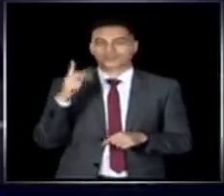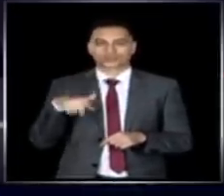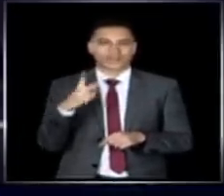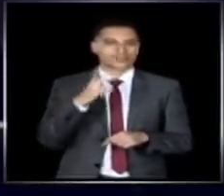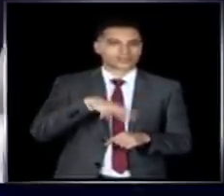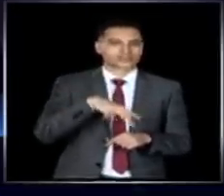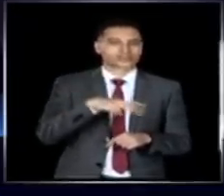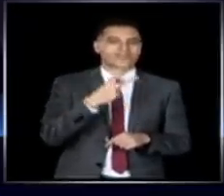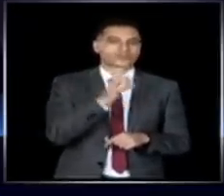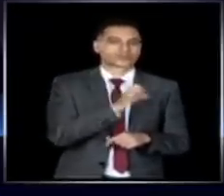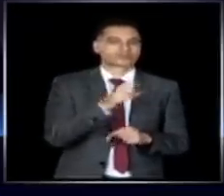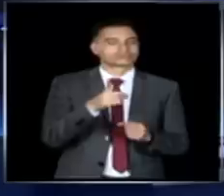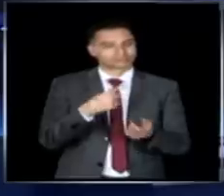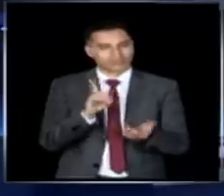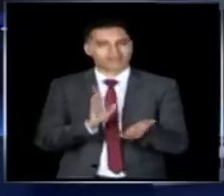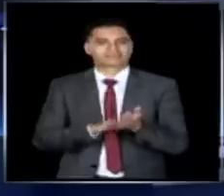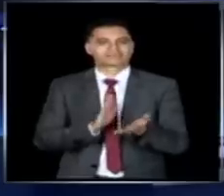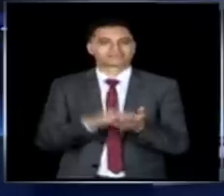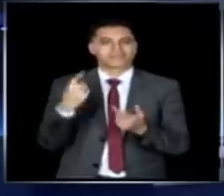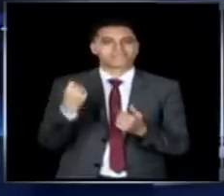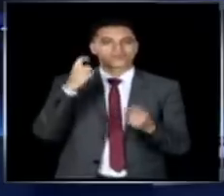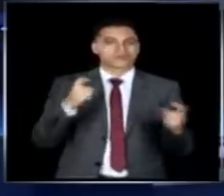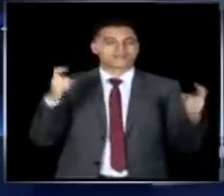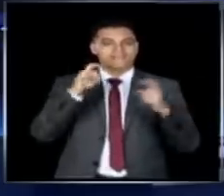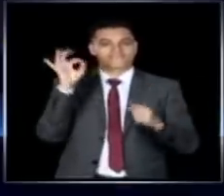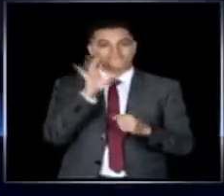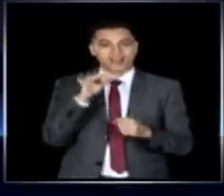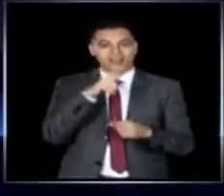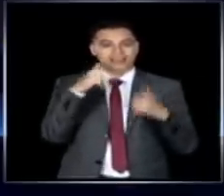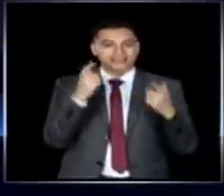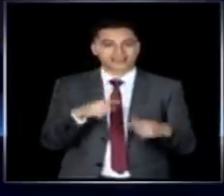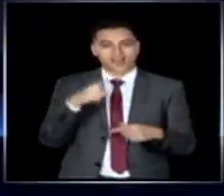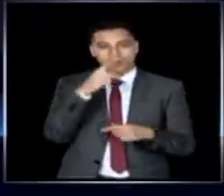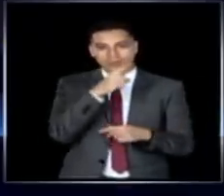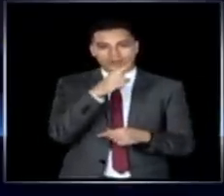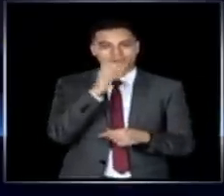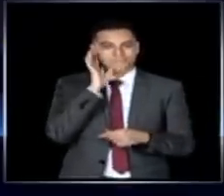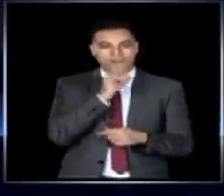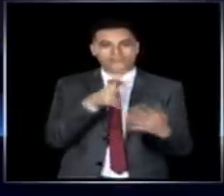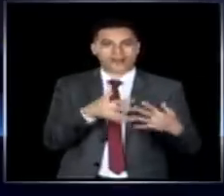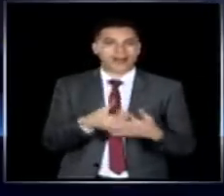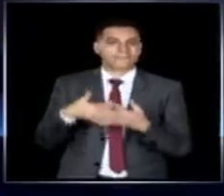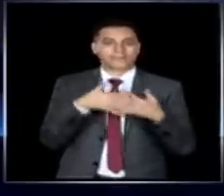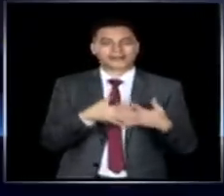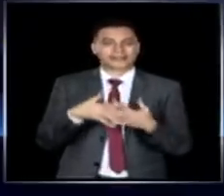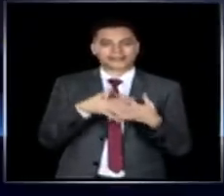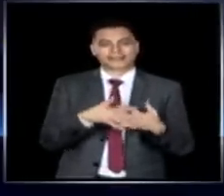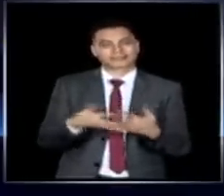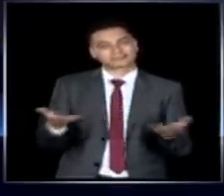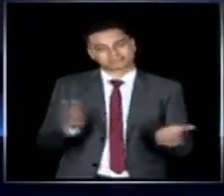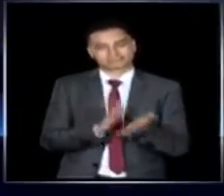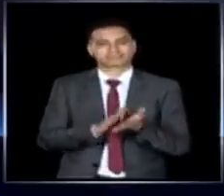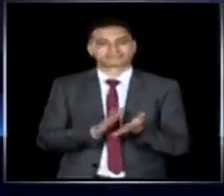2018 2019 البطولة بتقام في نيويورك بداية من